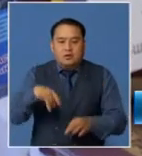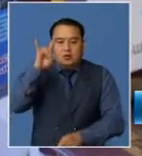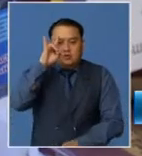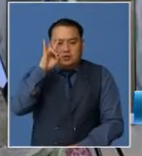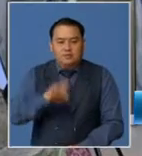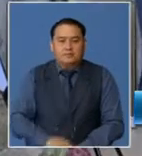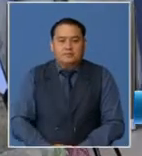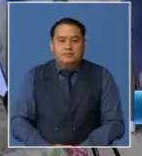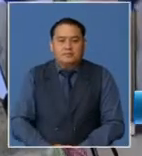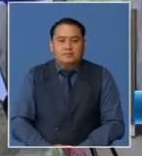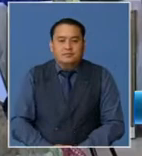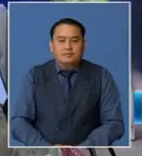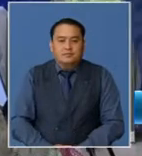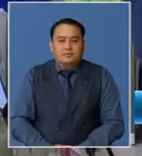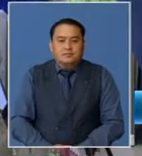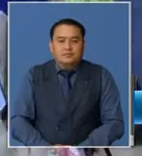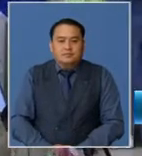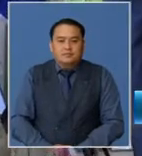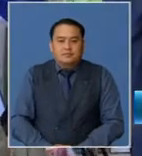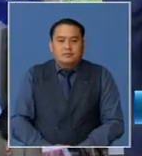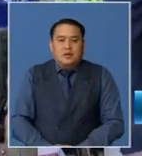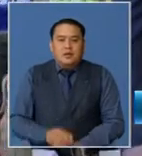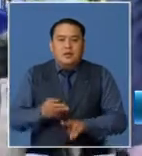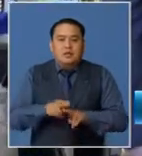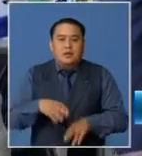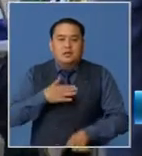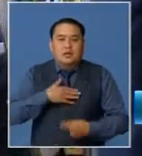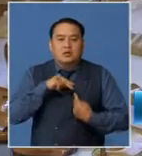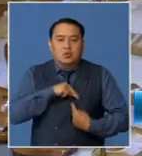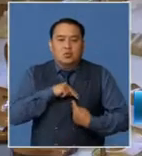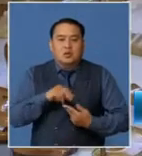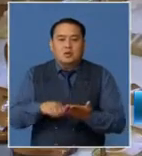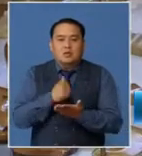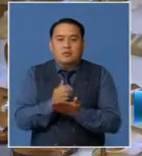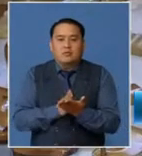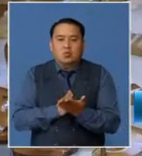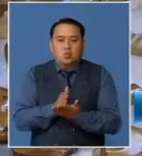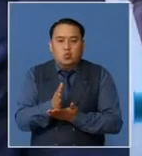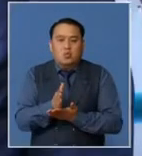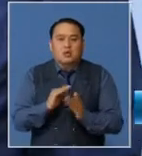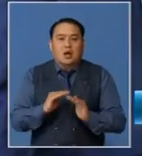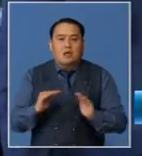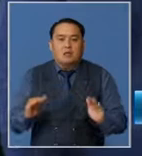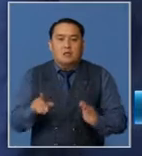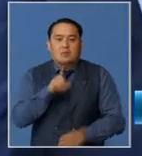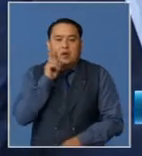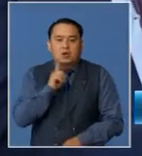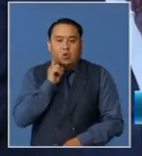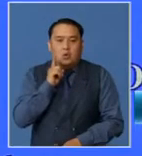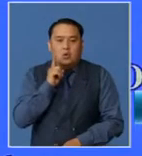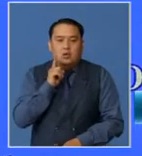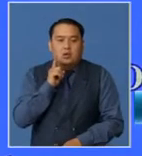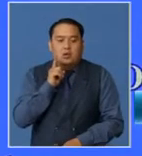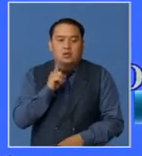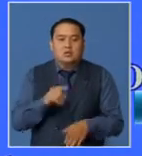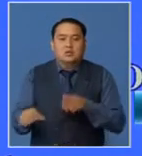государства. Вот это наше творчество. Самое главное, направляем наше внимание на детей, на подростков, на...